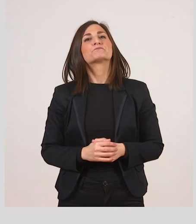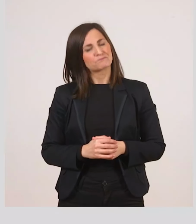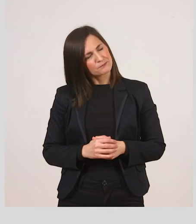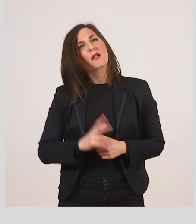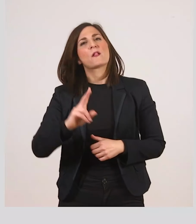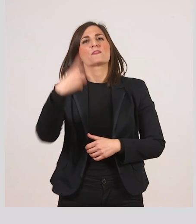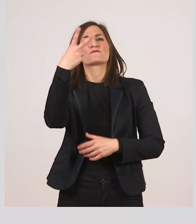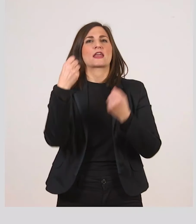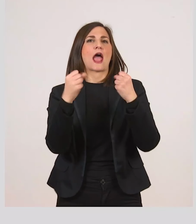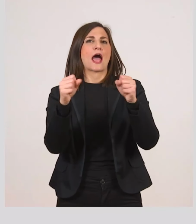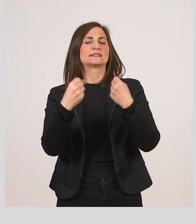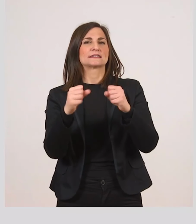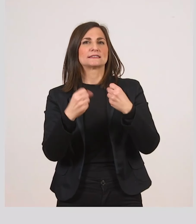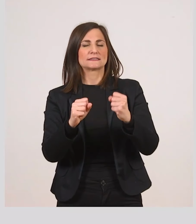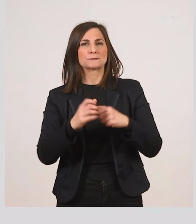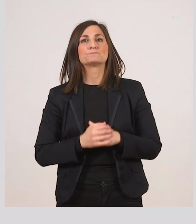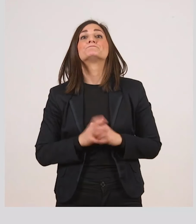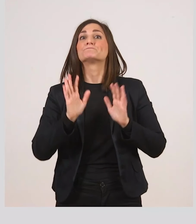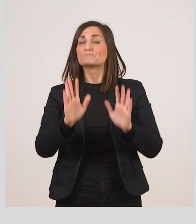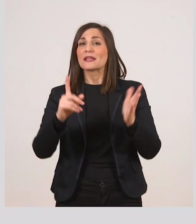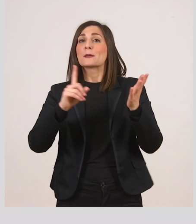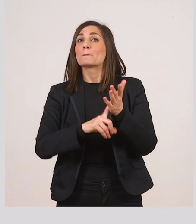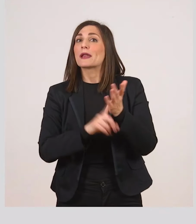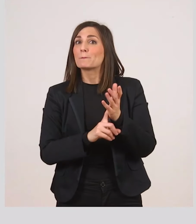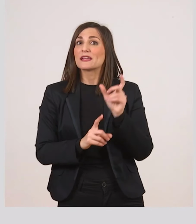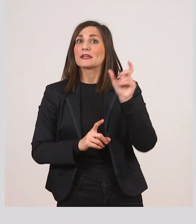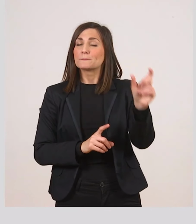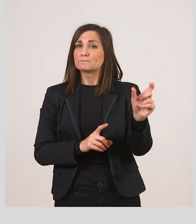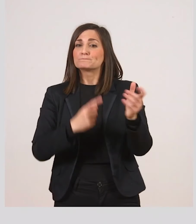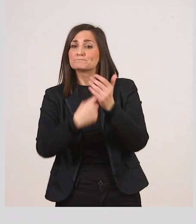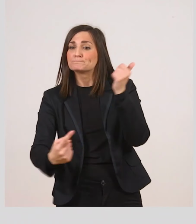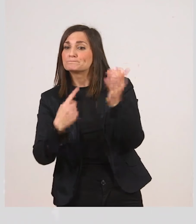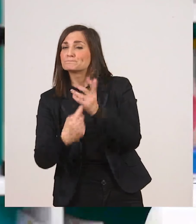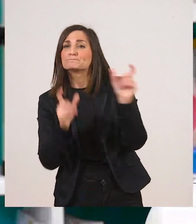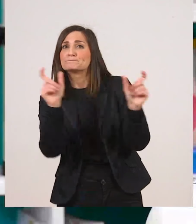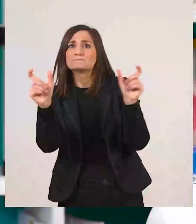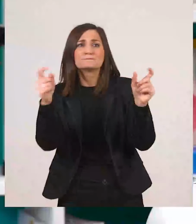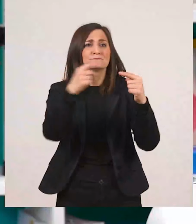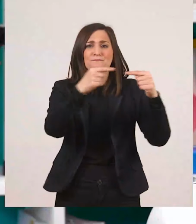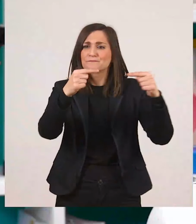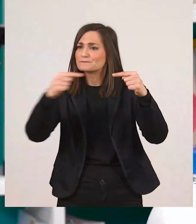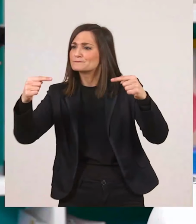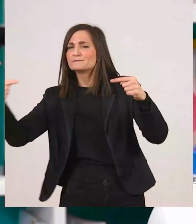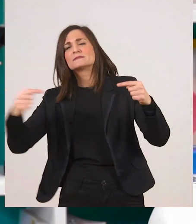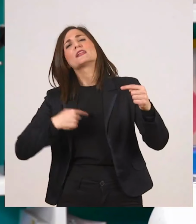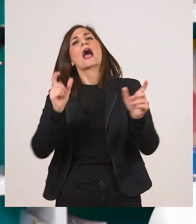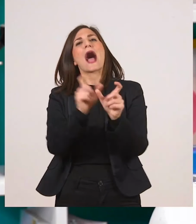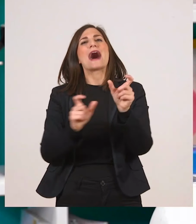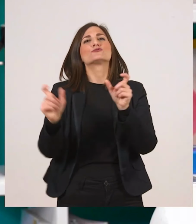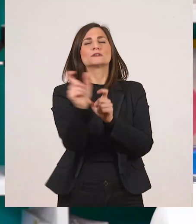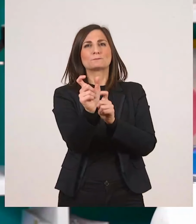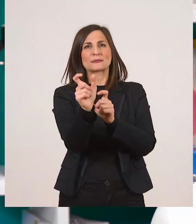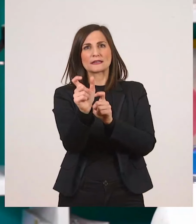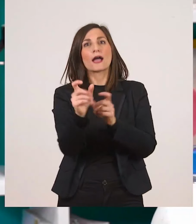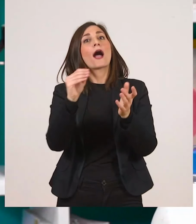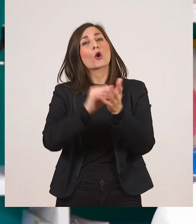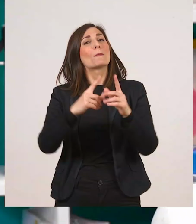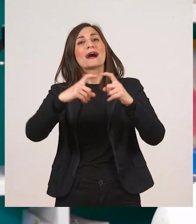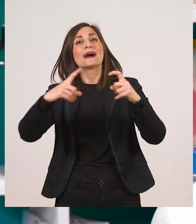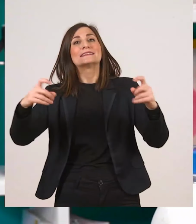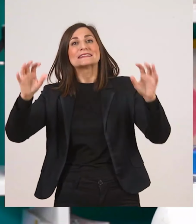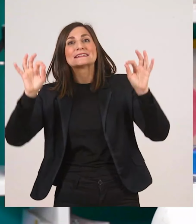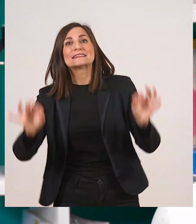Ακόμα μία εφαρμογή. Εδώ πρέπει να βάλουμε τις αντωνυμίες που λείπουν και να τις